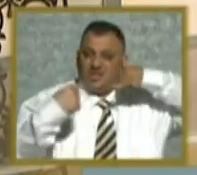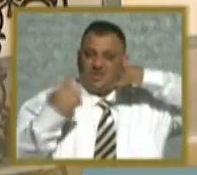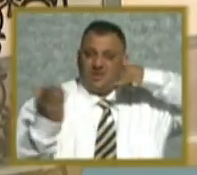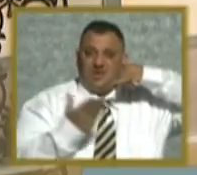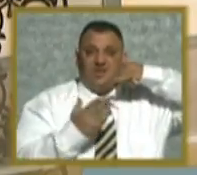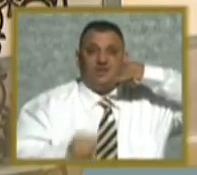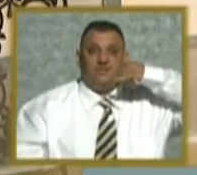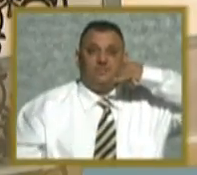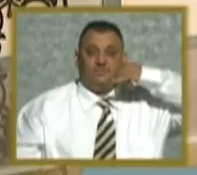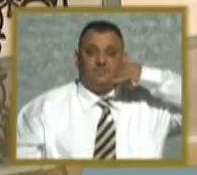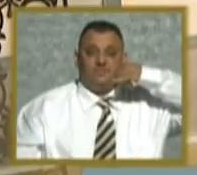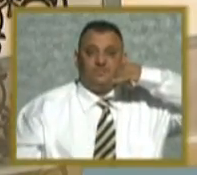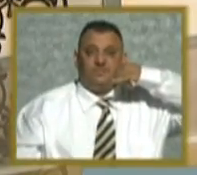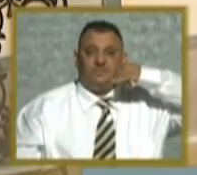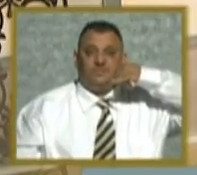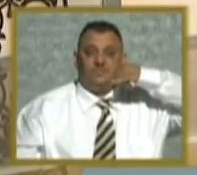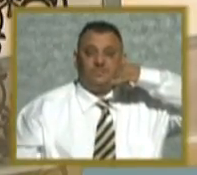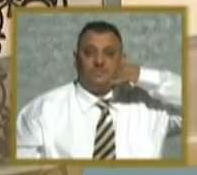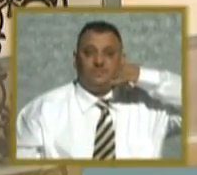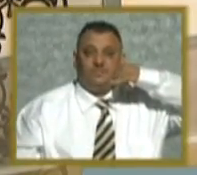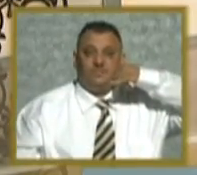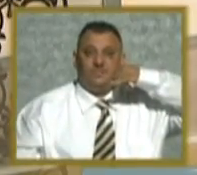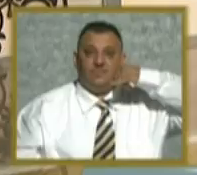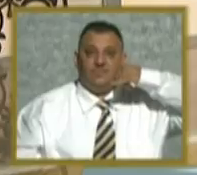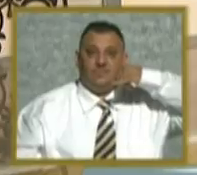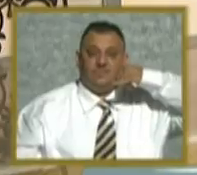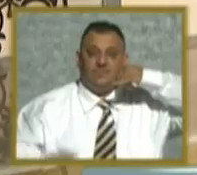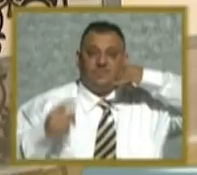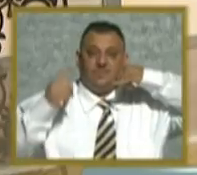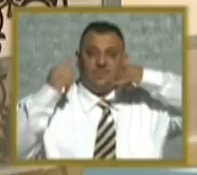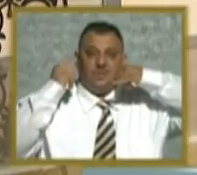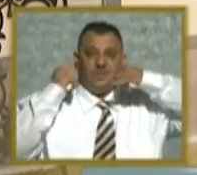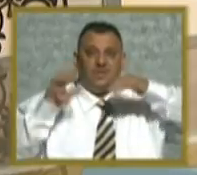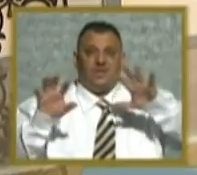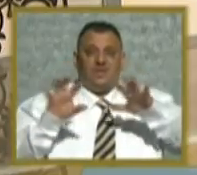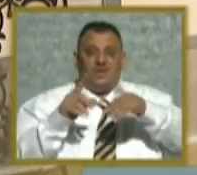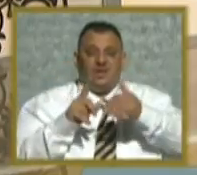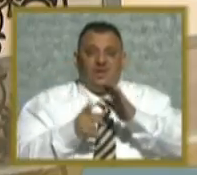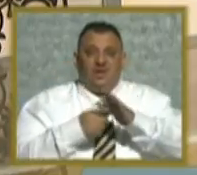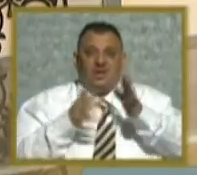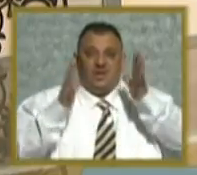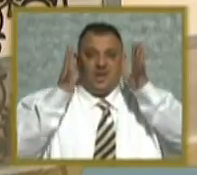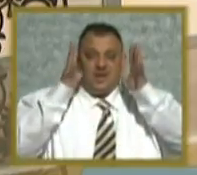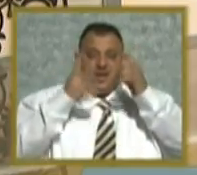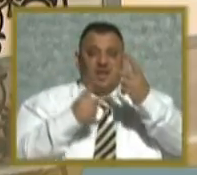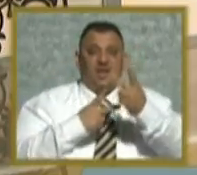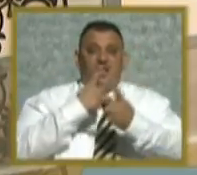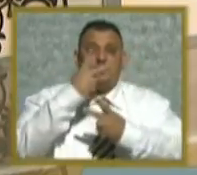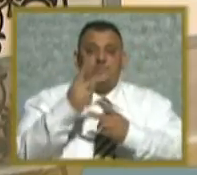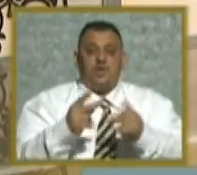تفضل. ألو. أيوة. موضوع صلاة النوافل